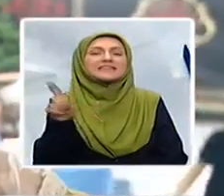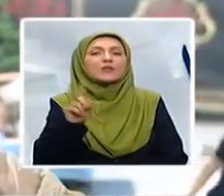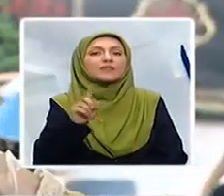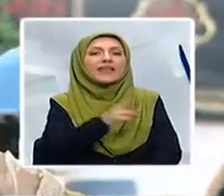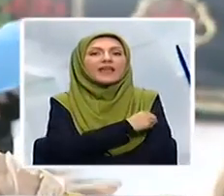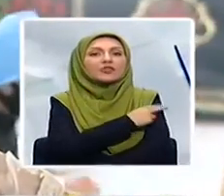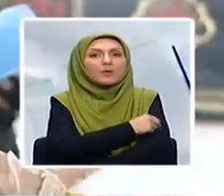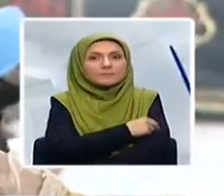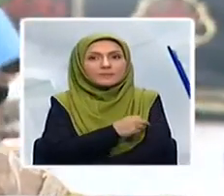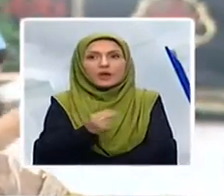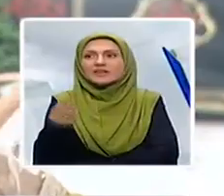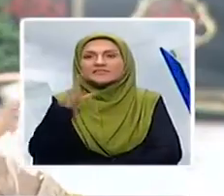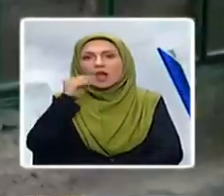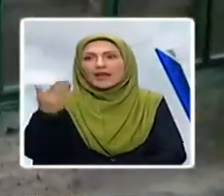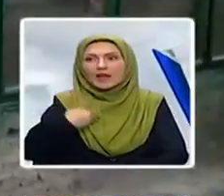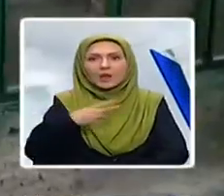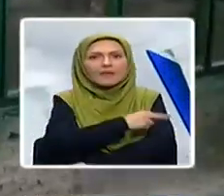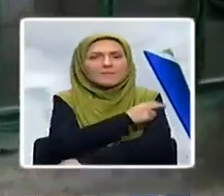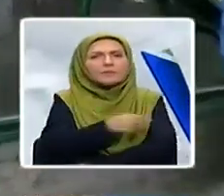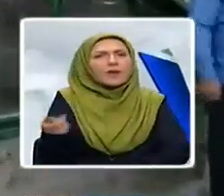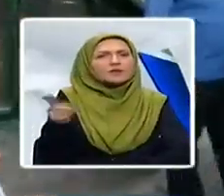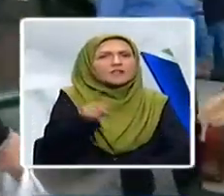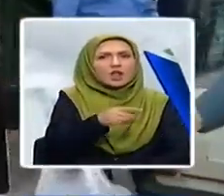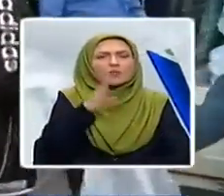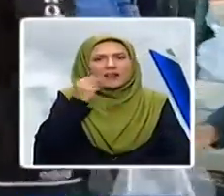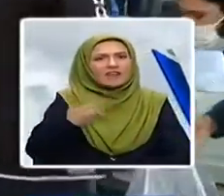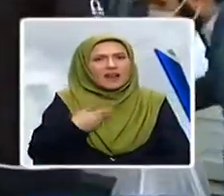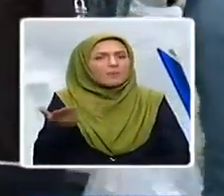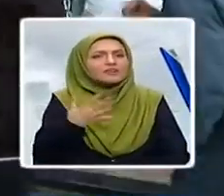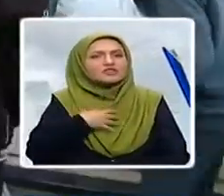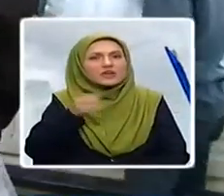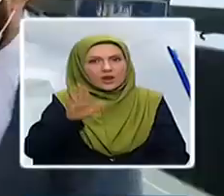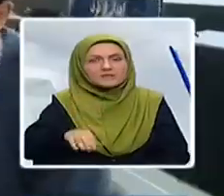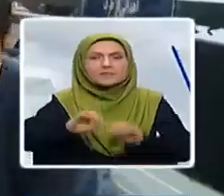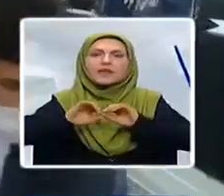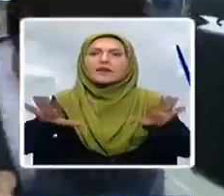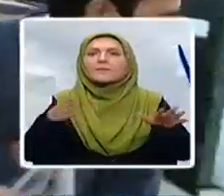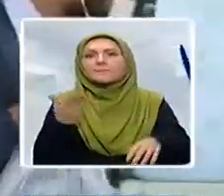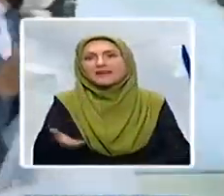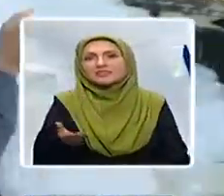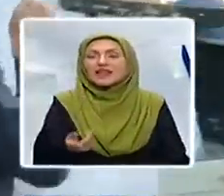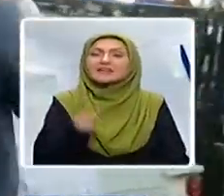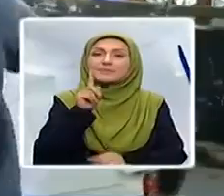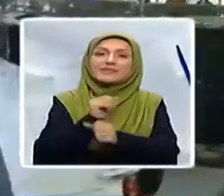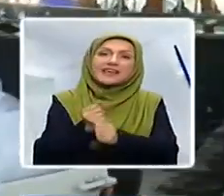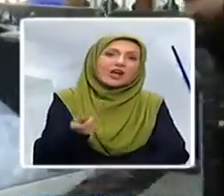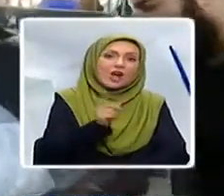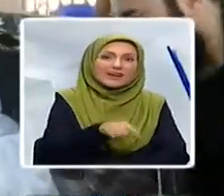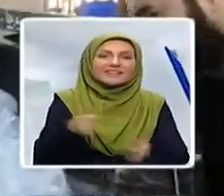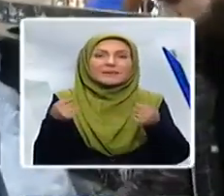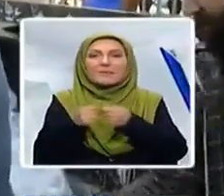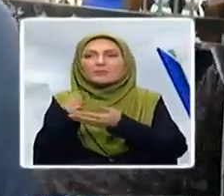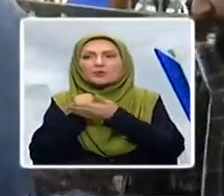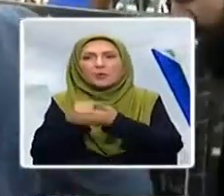تونستیم اعلام نیازاشون رو پاسخ بدیم. توزیع مواد ضد عفونی در مناطق محروم و رسیدگی به خانواده‌های نیازمند از برنامه‌های